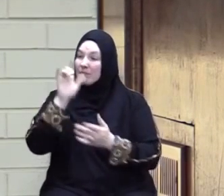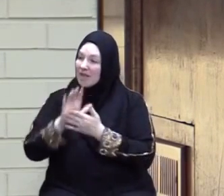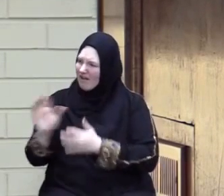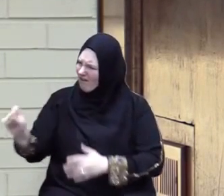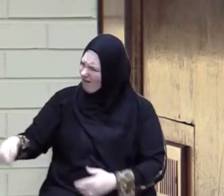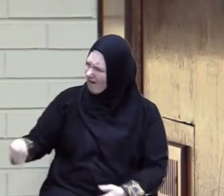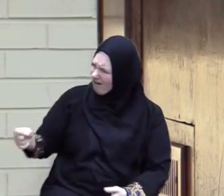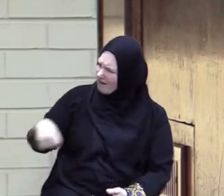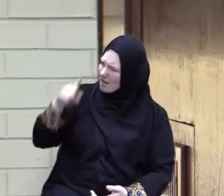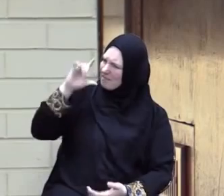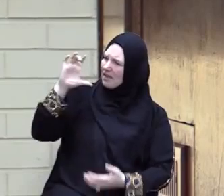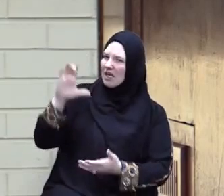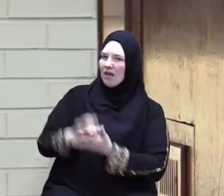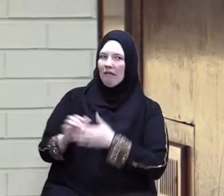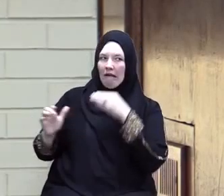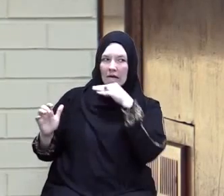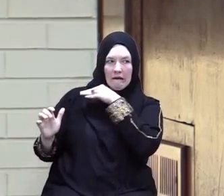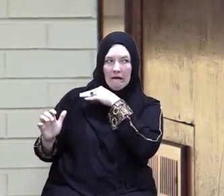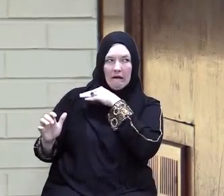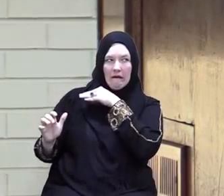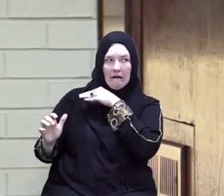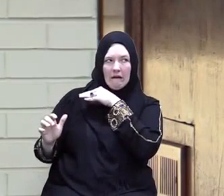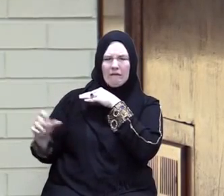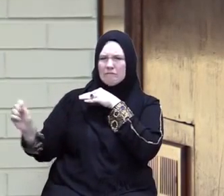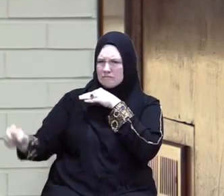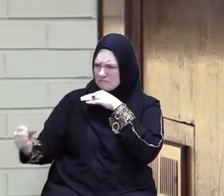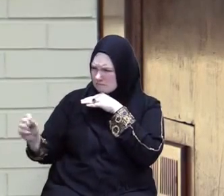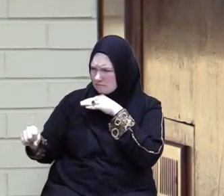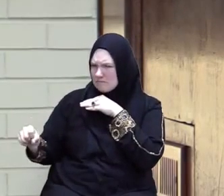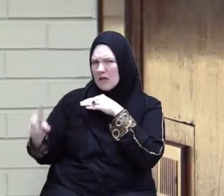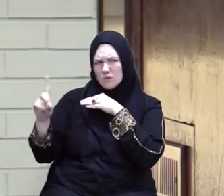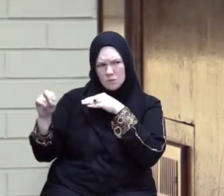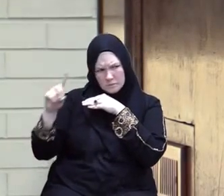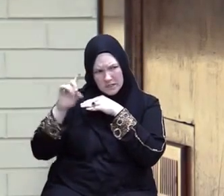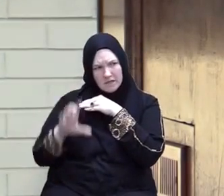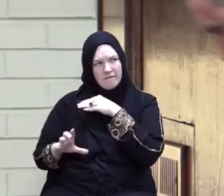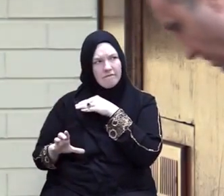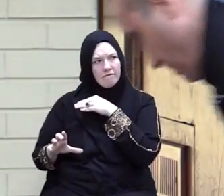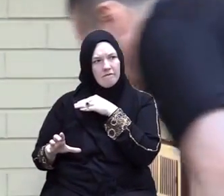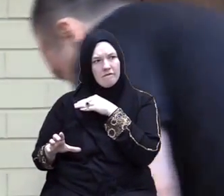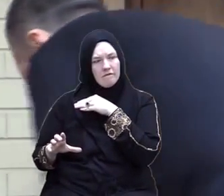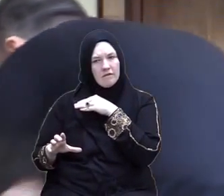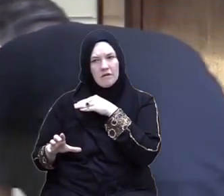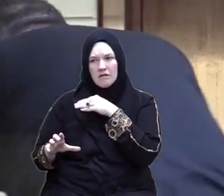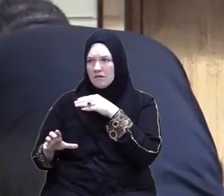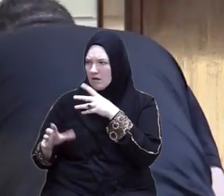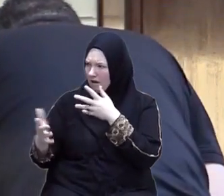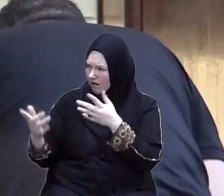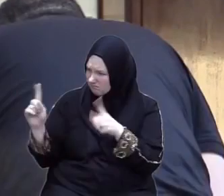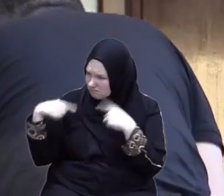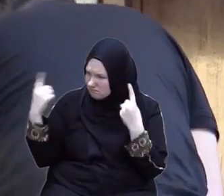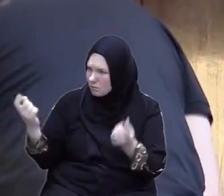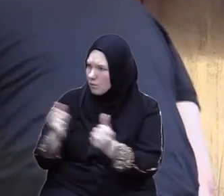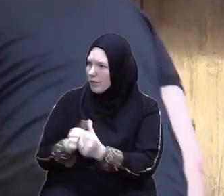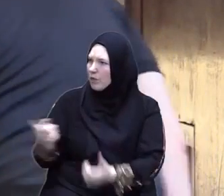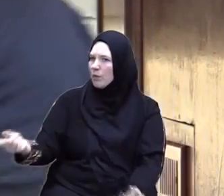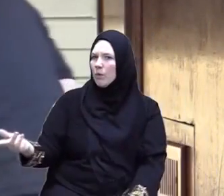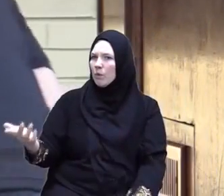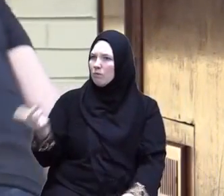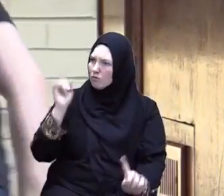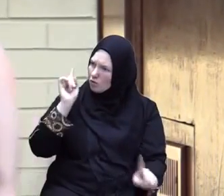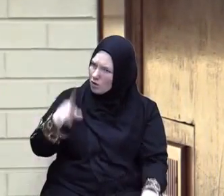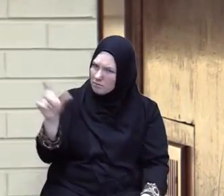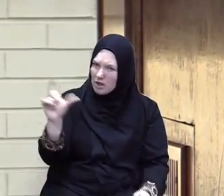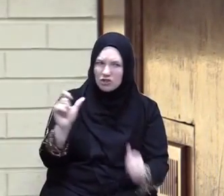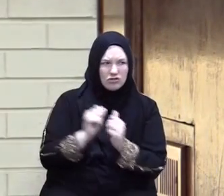say, we believe, we are with you. أَلَمْ نَكُنْ مَعَكُمْ. Huh? Haven't we been with you? And they